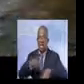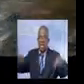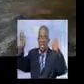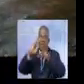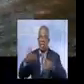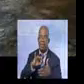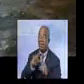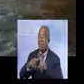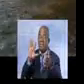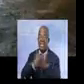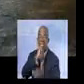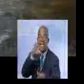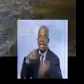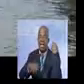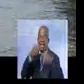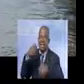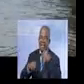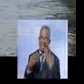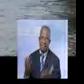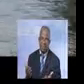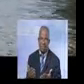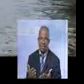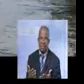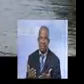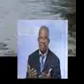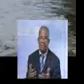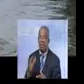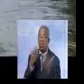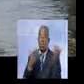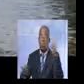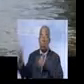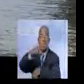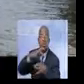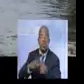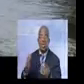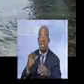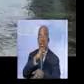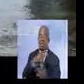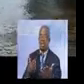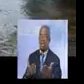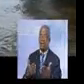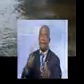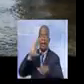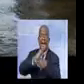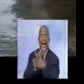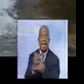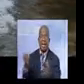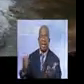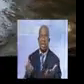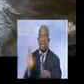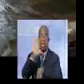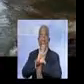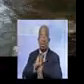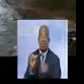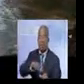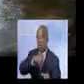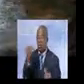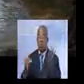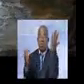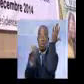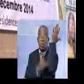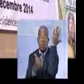de développement. Les ressources en eau transfrontalières représentent 80% des eaux de surface. Le partage de ces cours d'eau avec d'autres